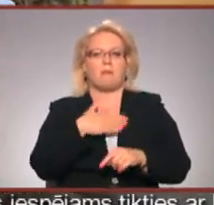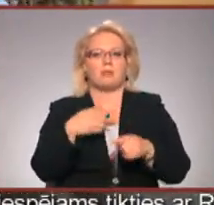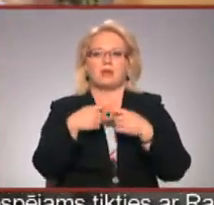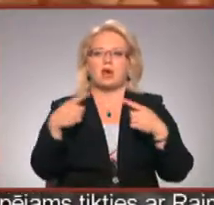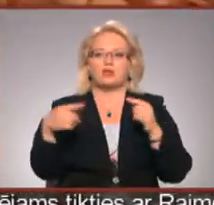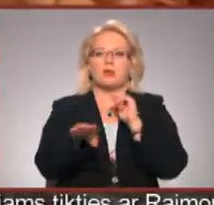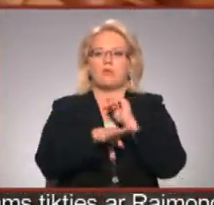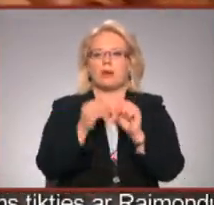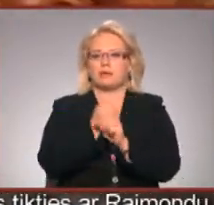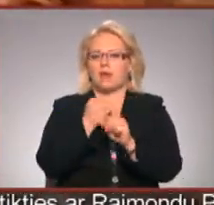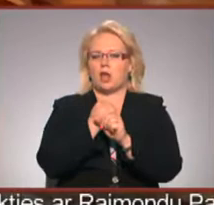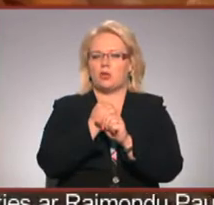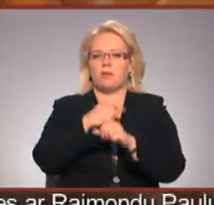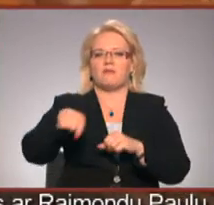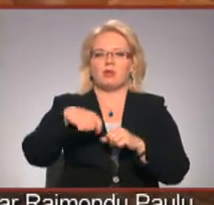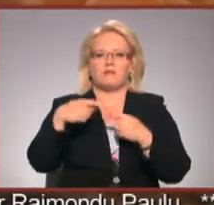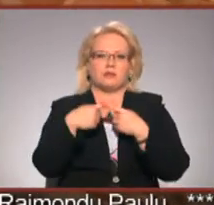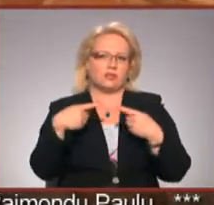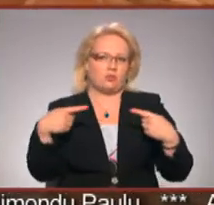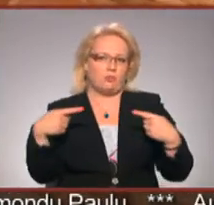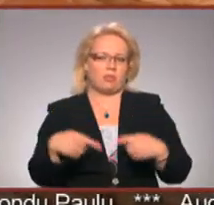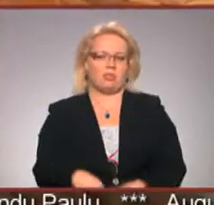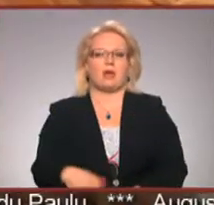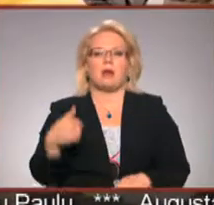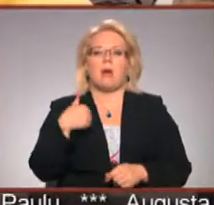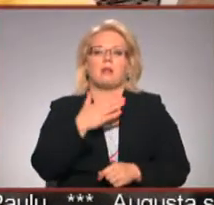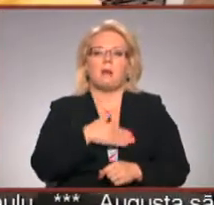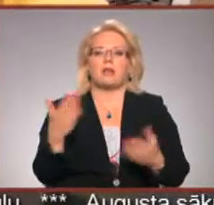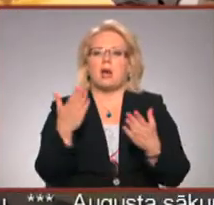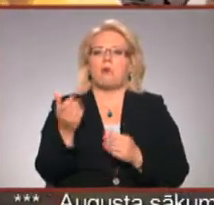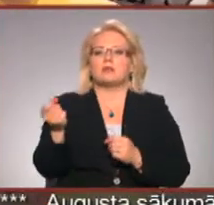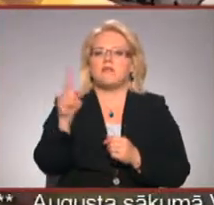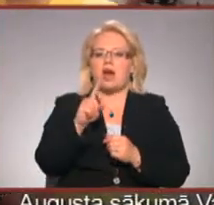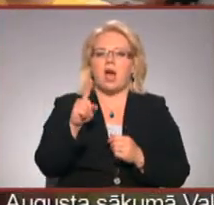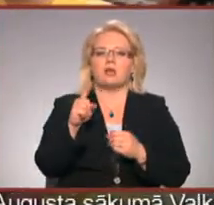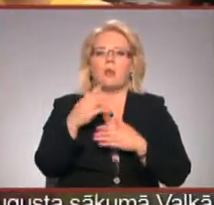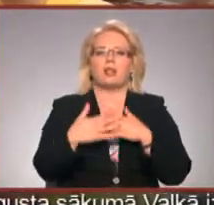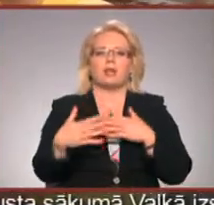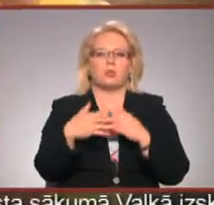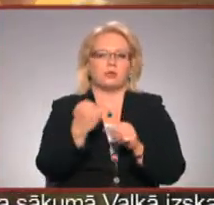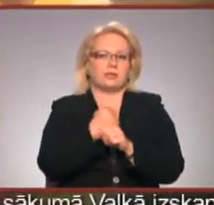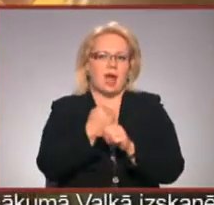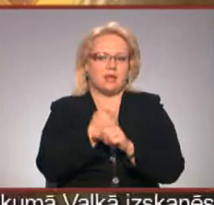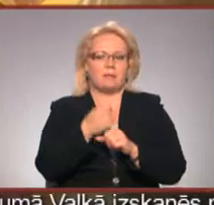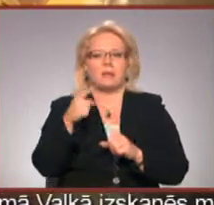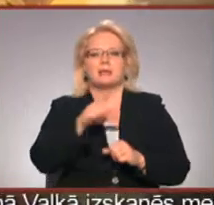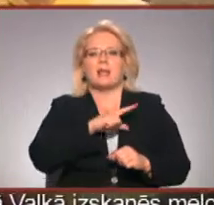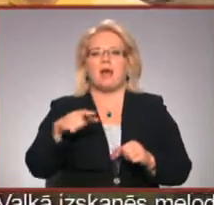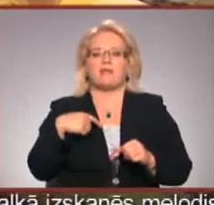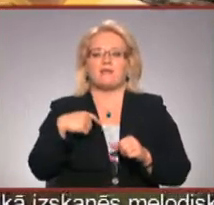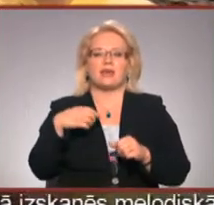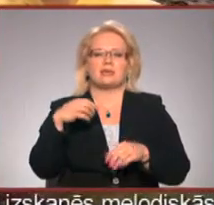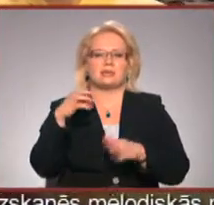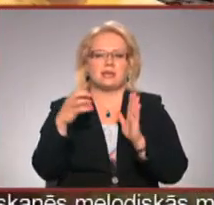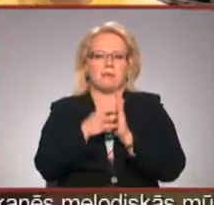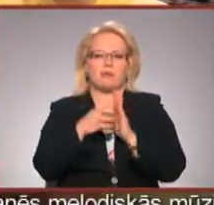dažādi koku izstrādājumi virtuves instrumenti. Man patīk kaut kas vairāk no lini izstrādājumiem. Manuprāt, tas ir Latvijas simbols, un